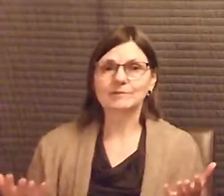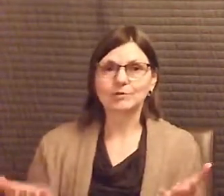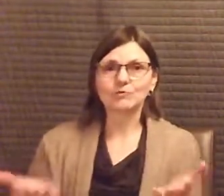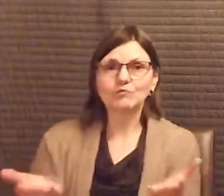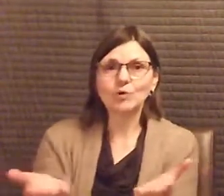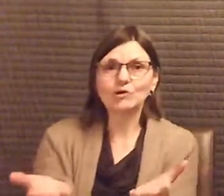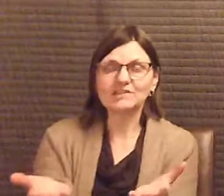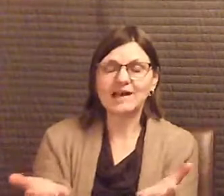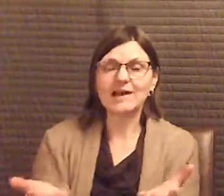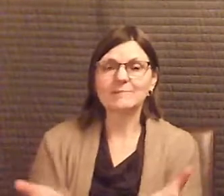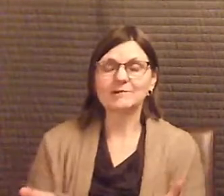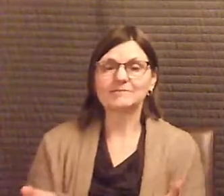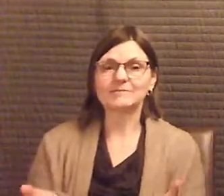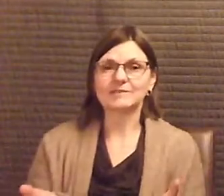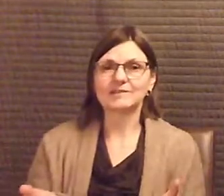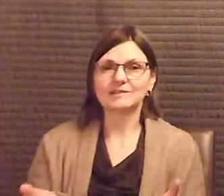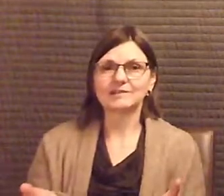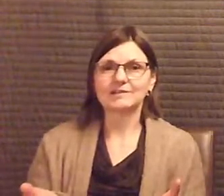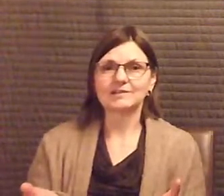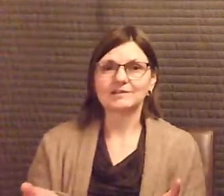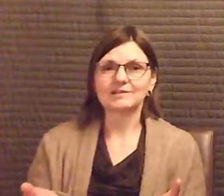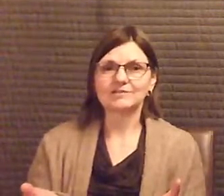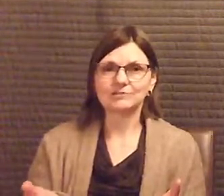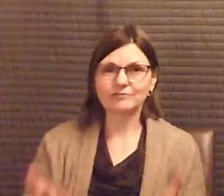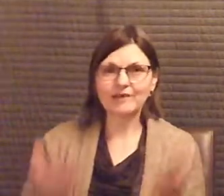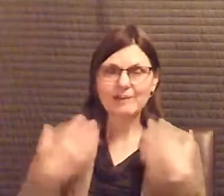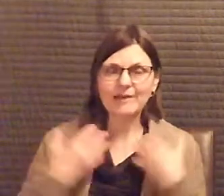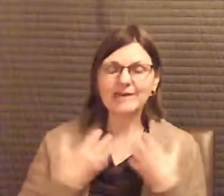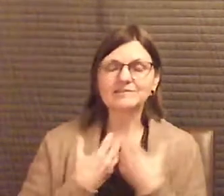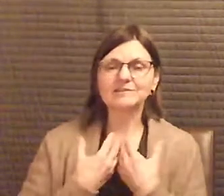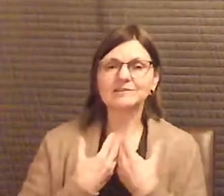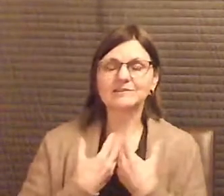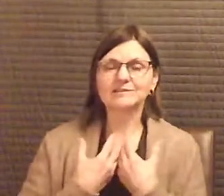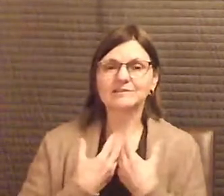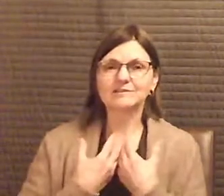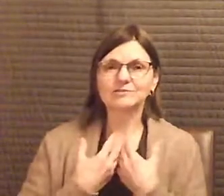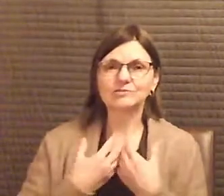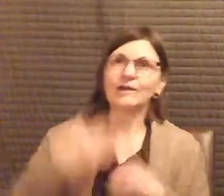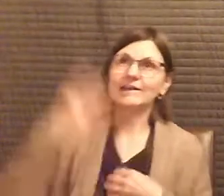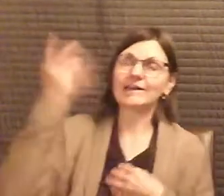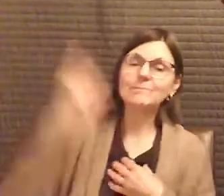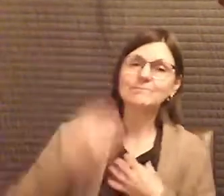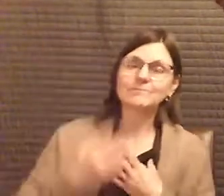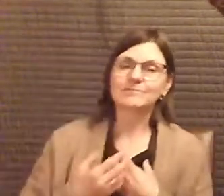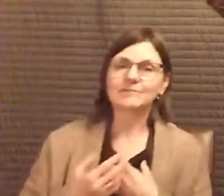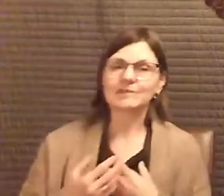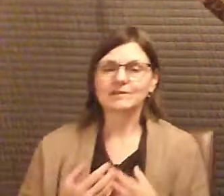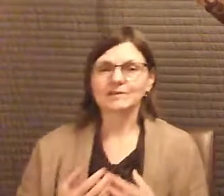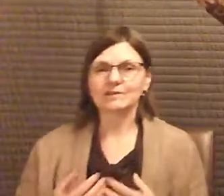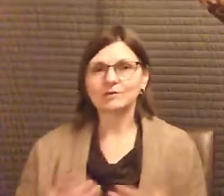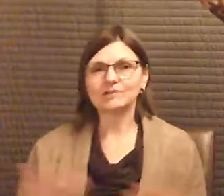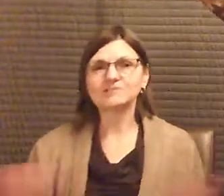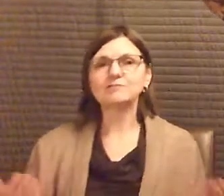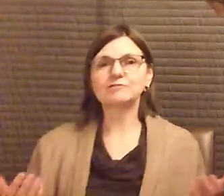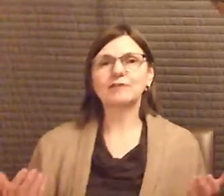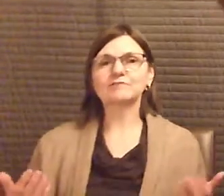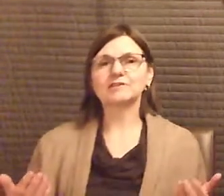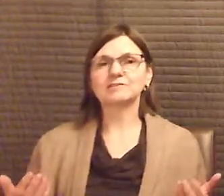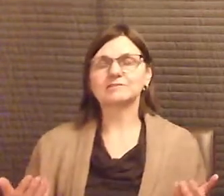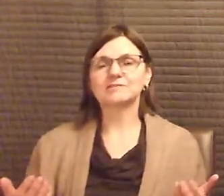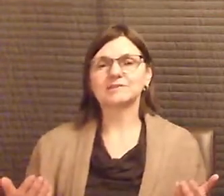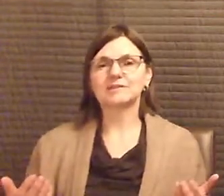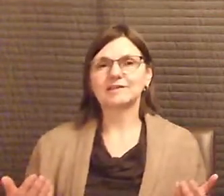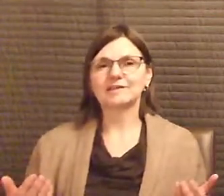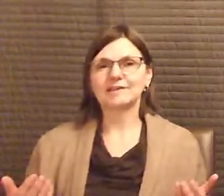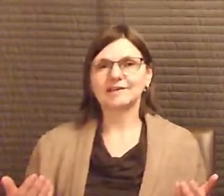misschien voor de schaal huis bevatten louis zoals de ware mike en ik en john bunsby relatieve spijt